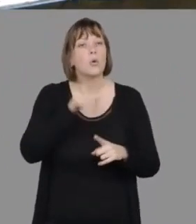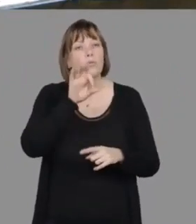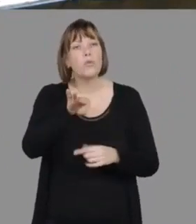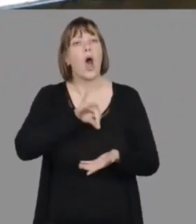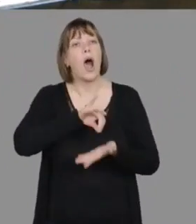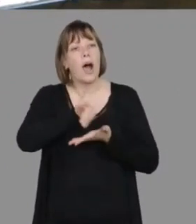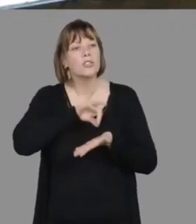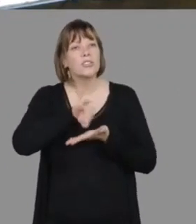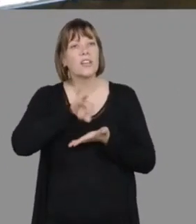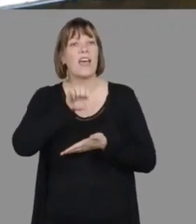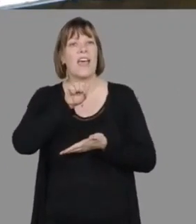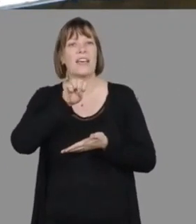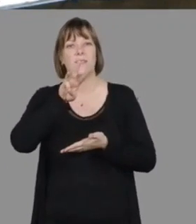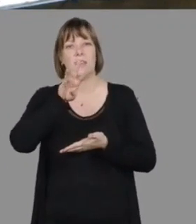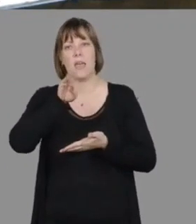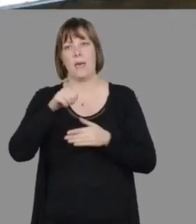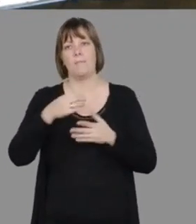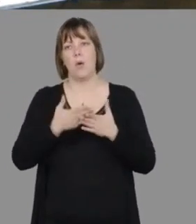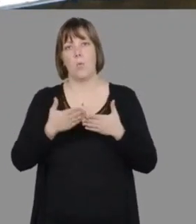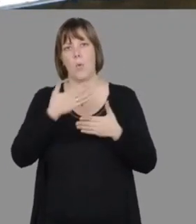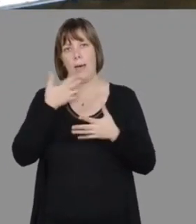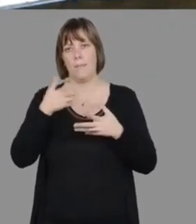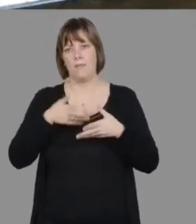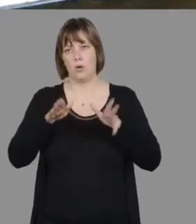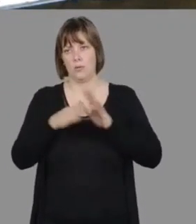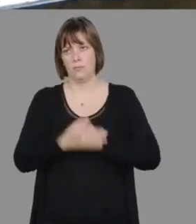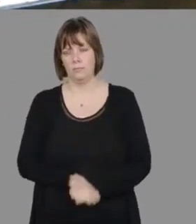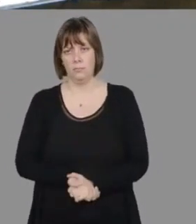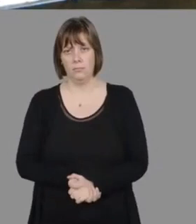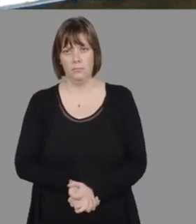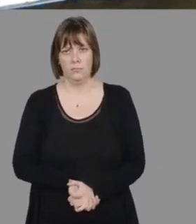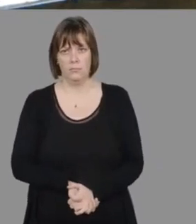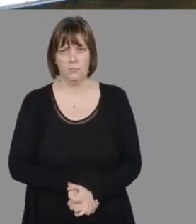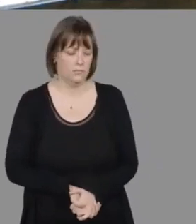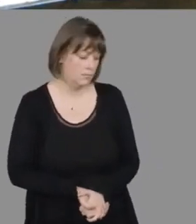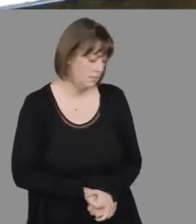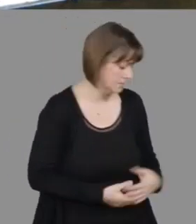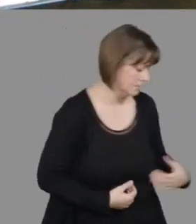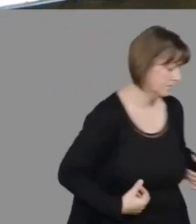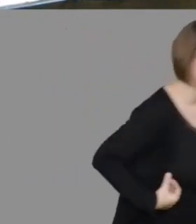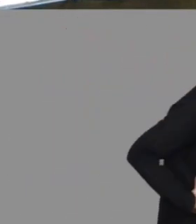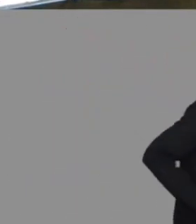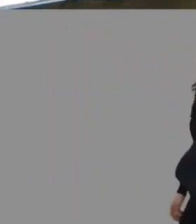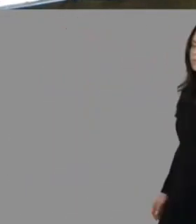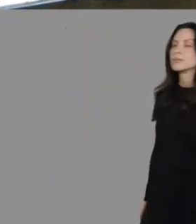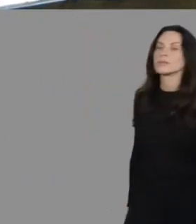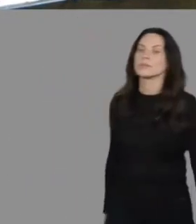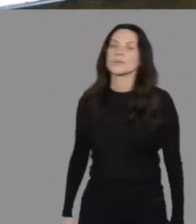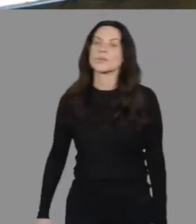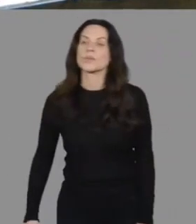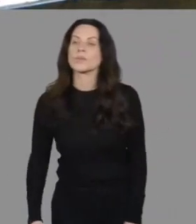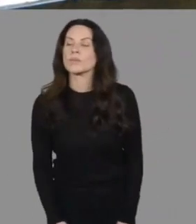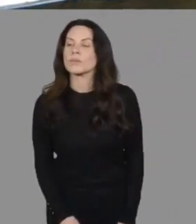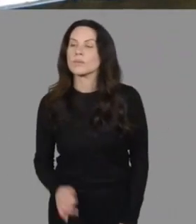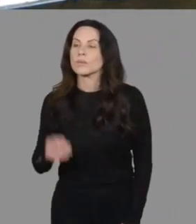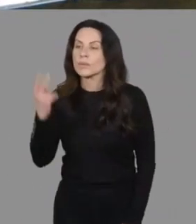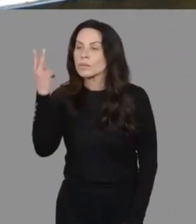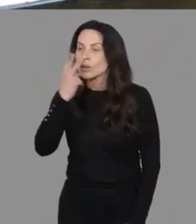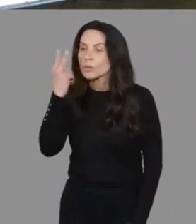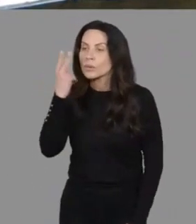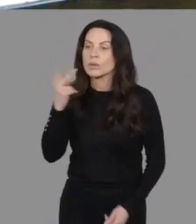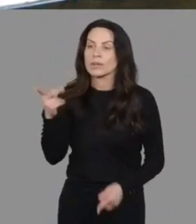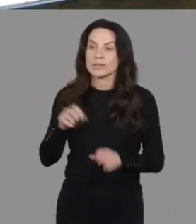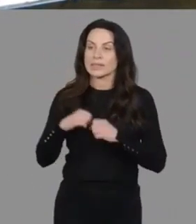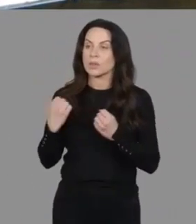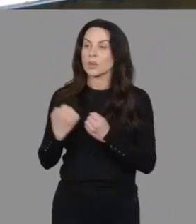Auszahlung des SWM-Wärmefonds. Und da gibt es kein Vertun. Natürlich ist die Situation bei den